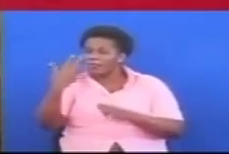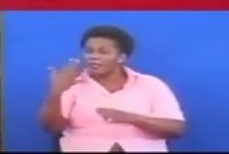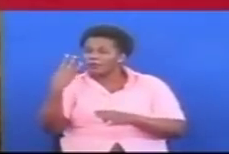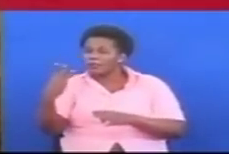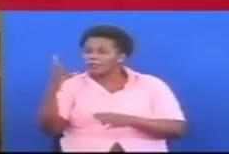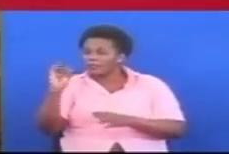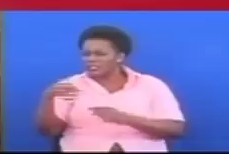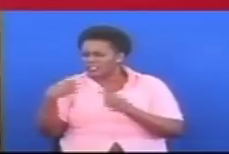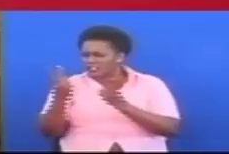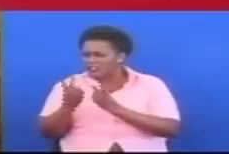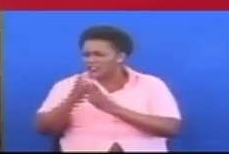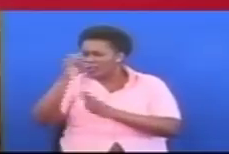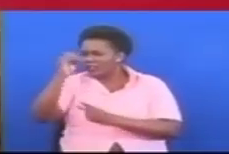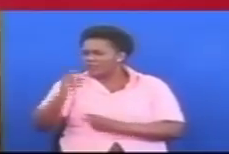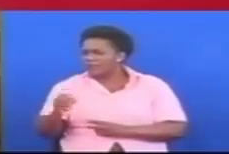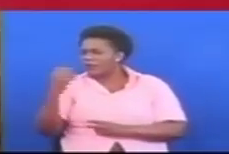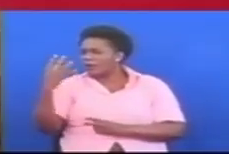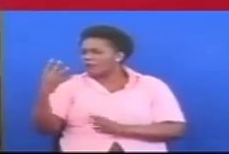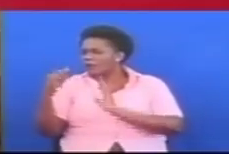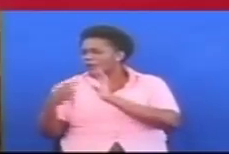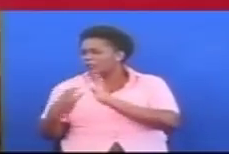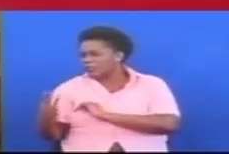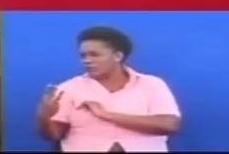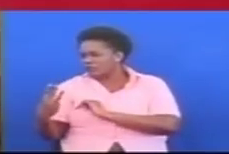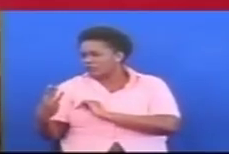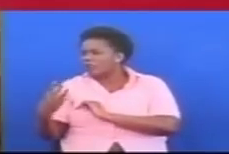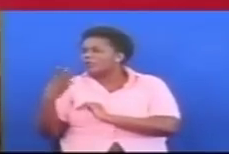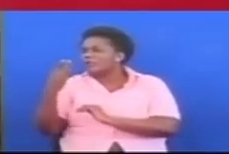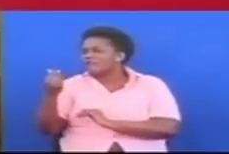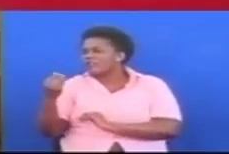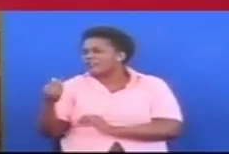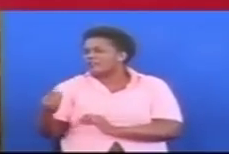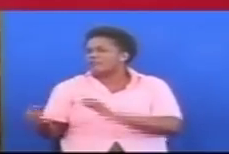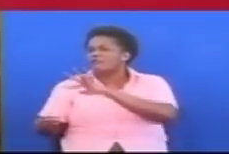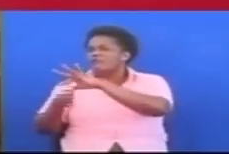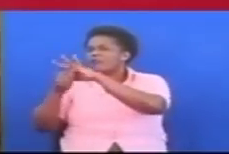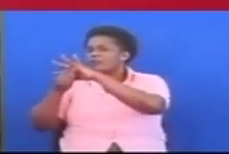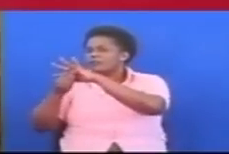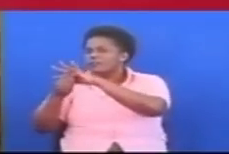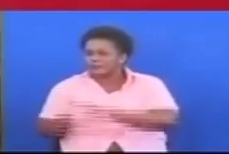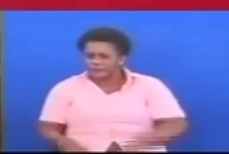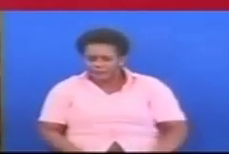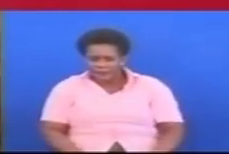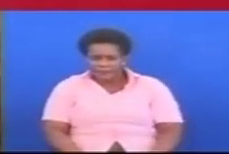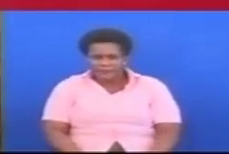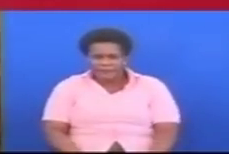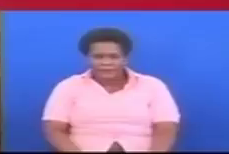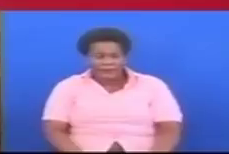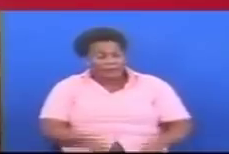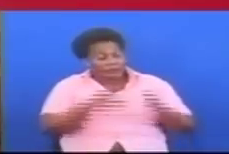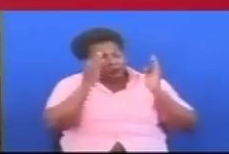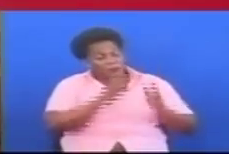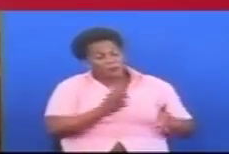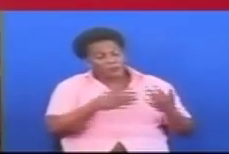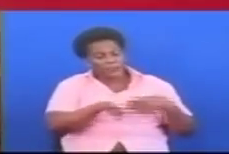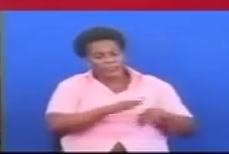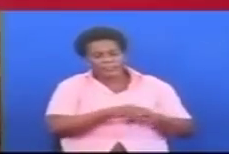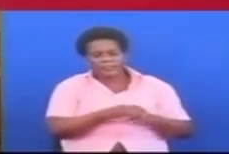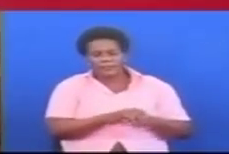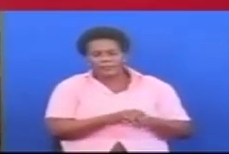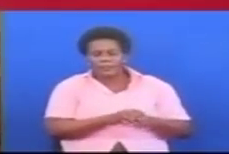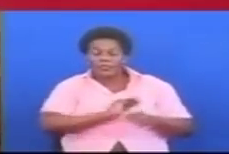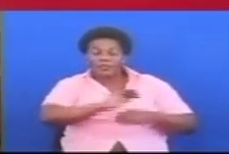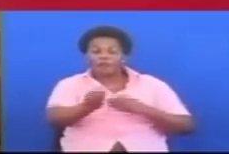261,020,888,530 sawa na 43% ni fedha za nje. Mheshimiwa Mwenyekiti, ninaomba tena nitoe shukurani